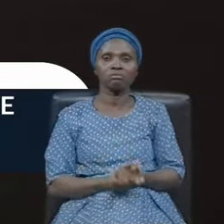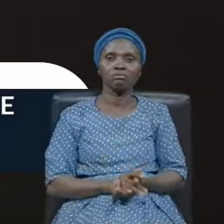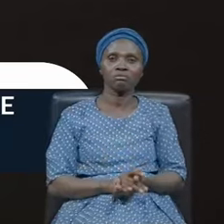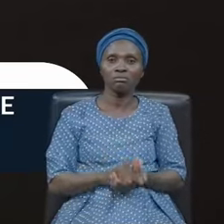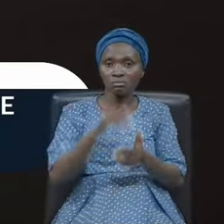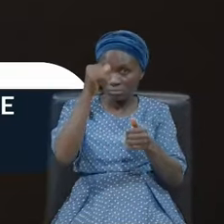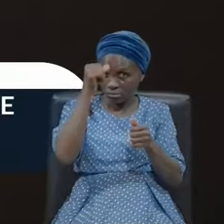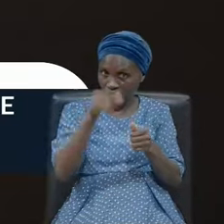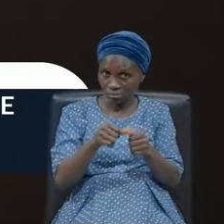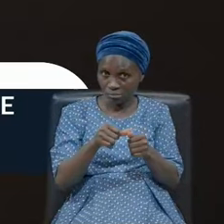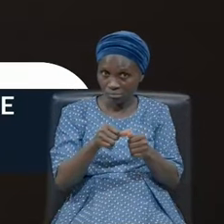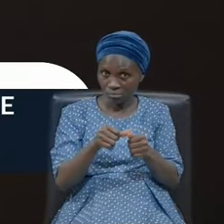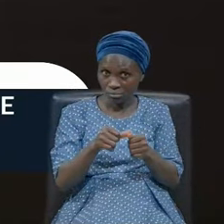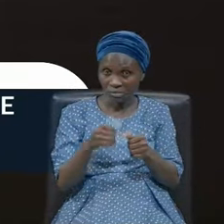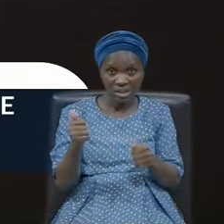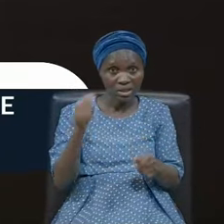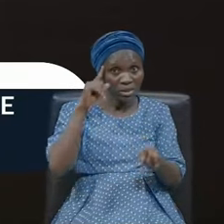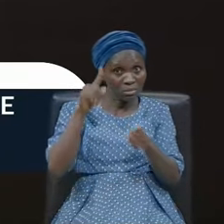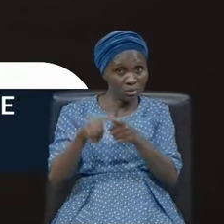Un membre, un frère,